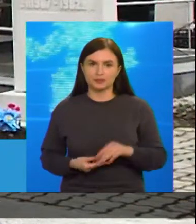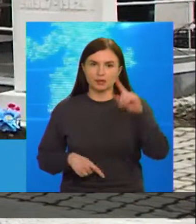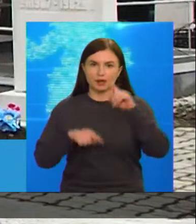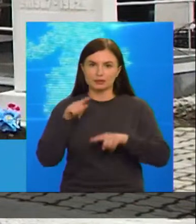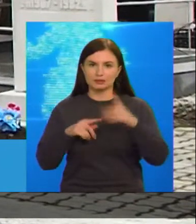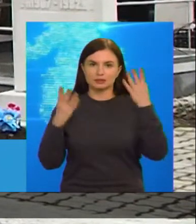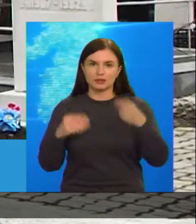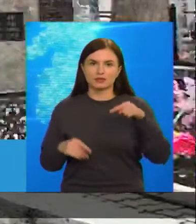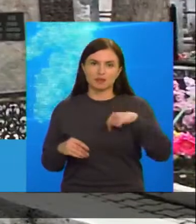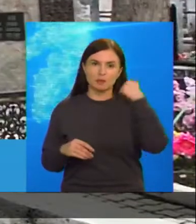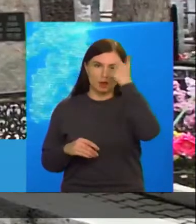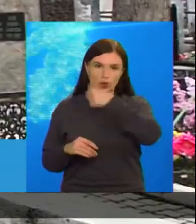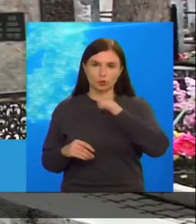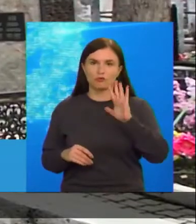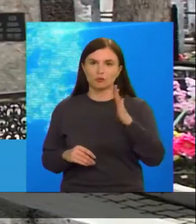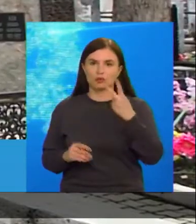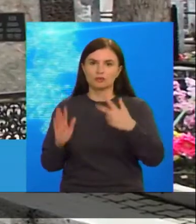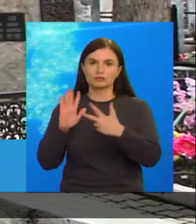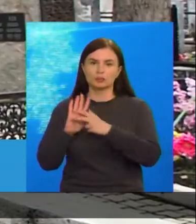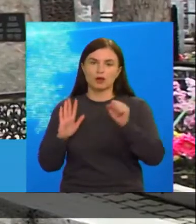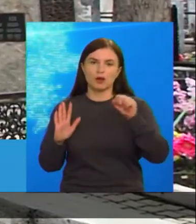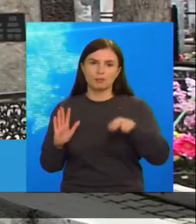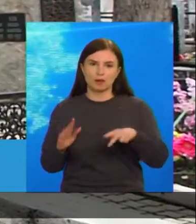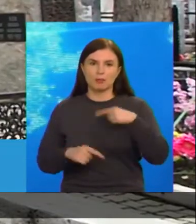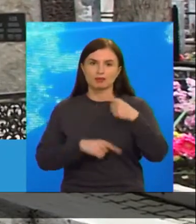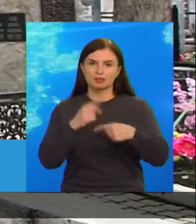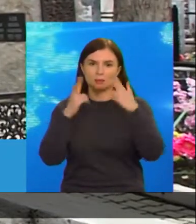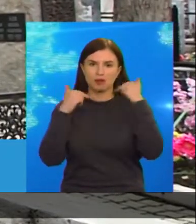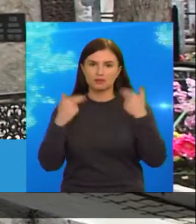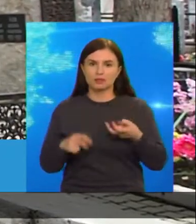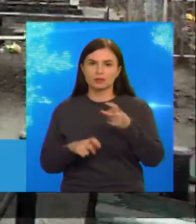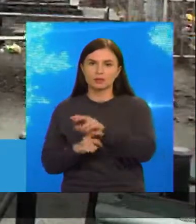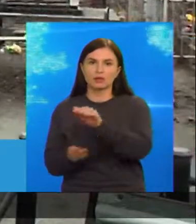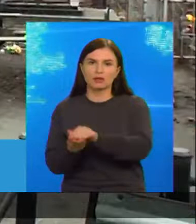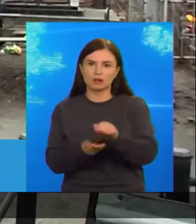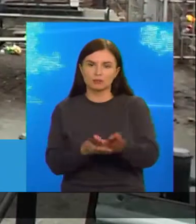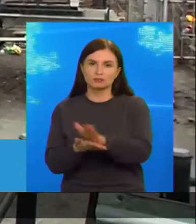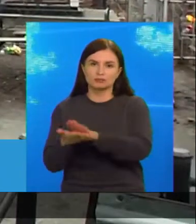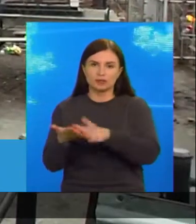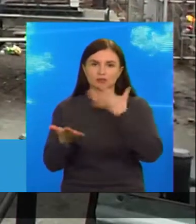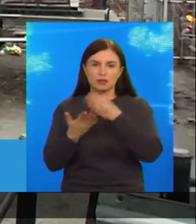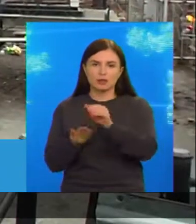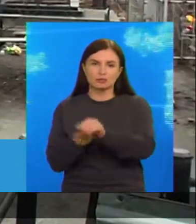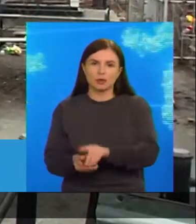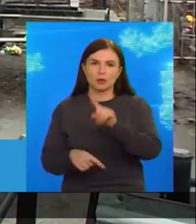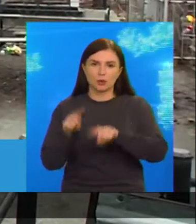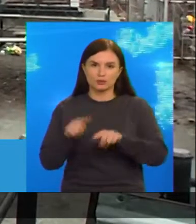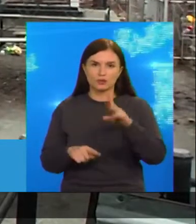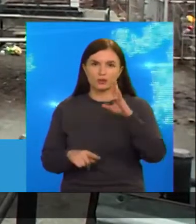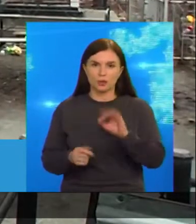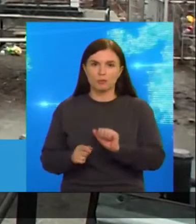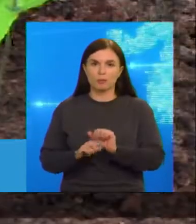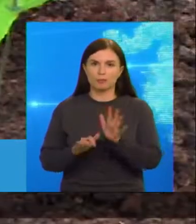Родительский день в этом году выпадает на вторник, 28 апреля. По традиции православные идут на кладбище наводить порядок на могилах родственников. Но из-за